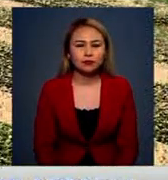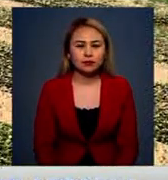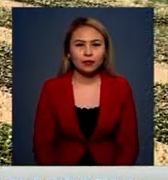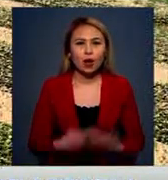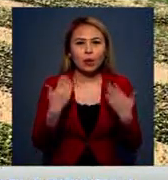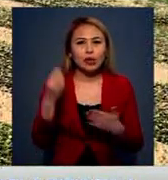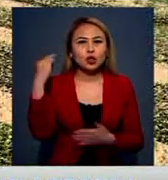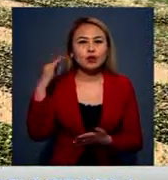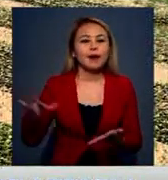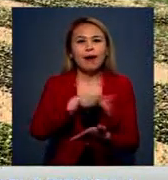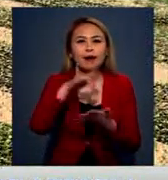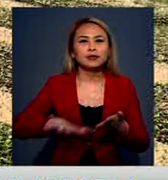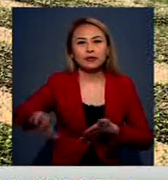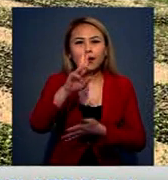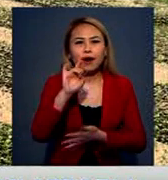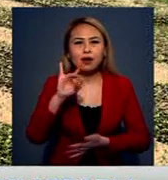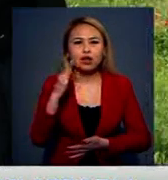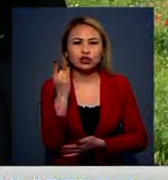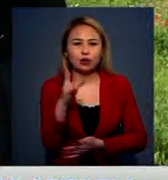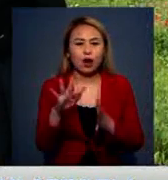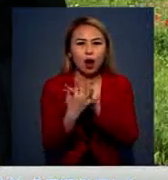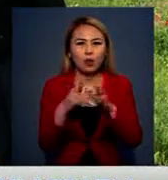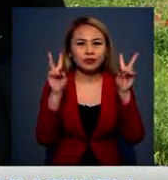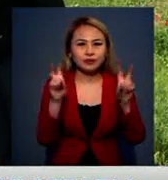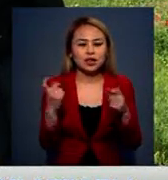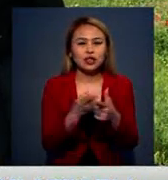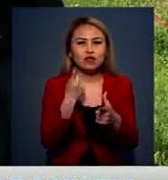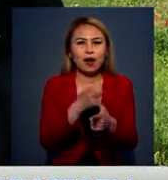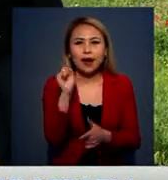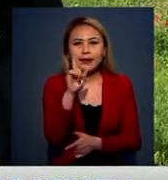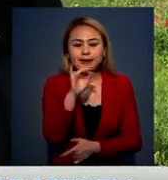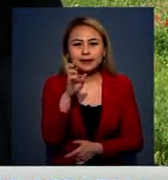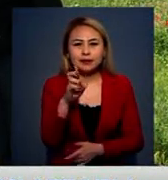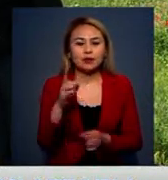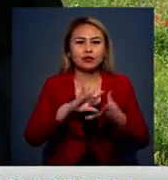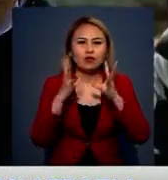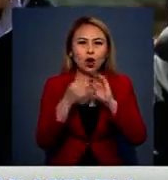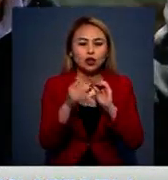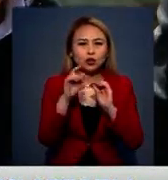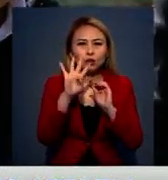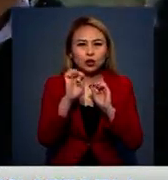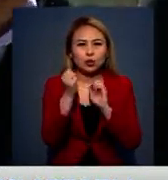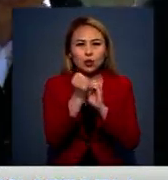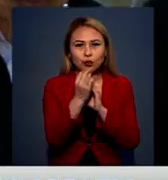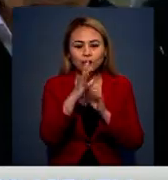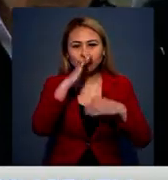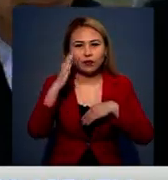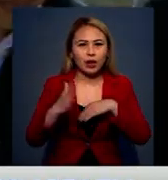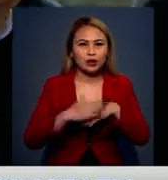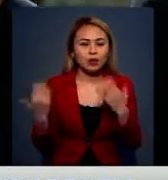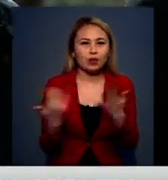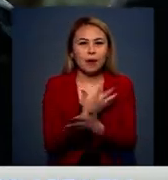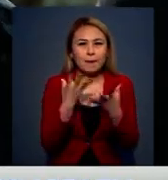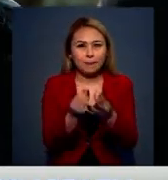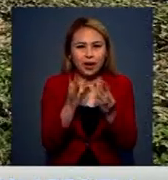Бұл Түркістан қаласы маңындағы Қарашық ауылы. Жергілікті шаруа Хабиболла Азим биыл 413 гектар суғарымалы алқапқа мақтаның жаңа түрін егіп